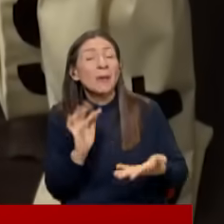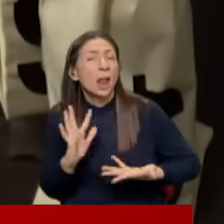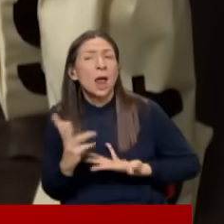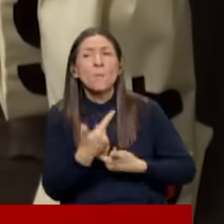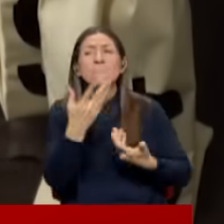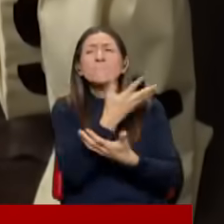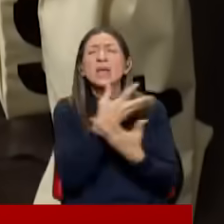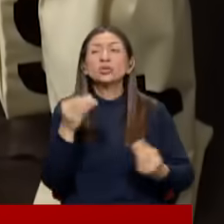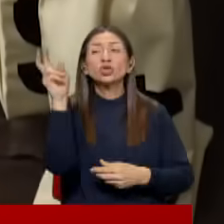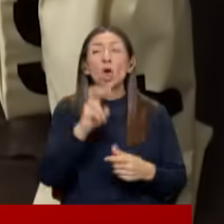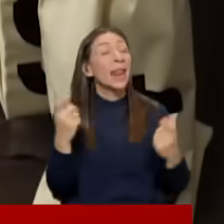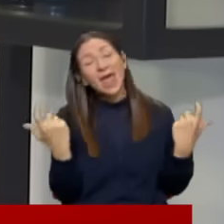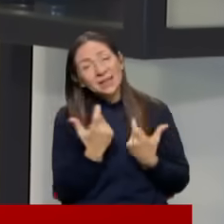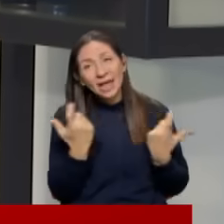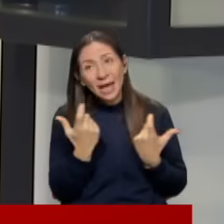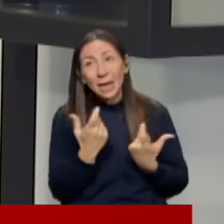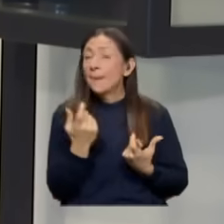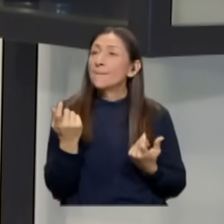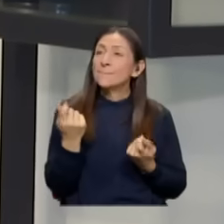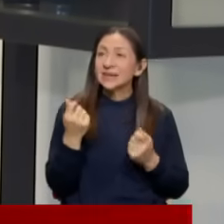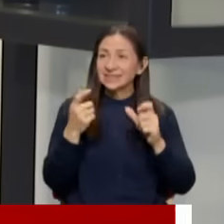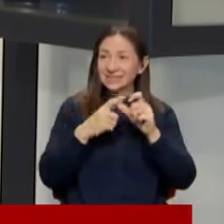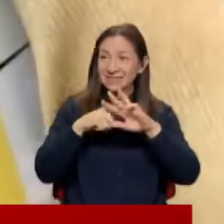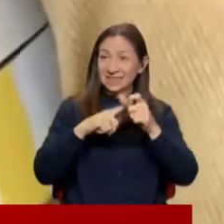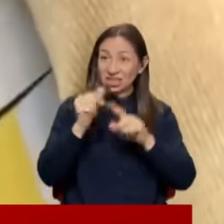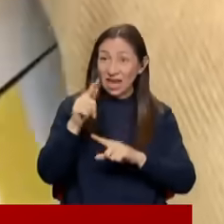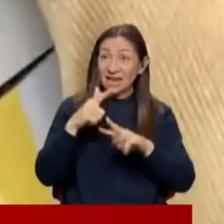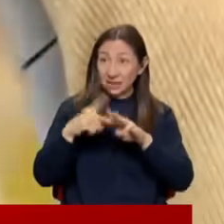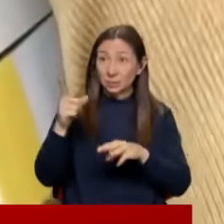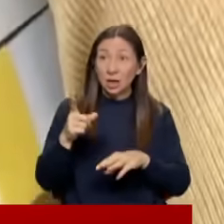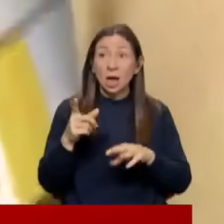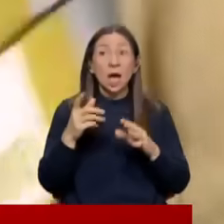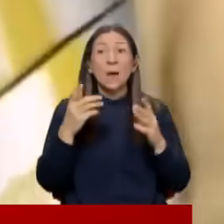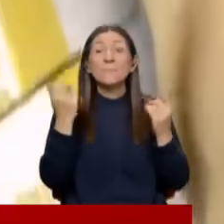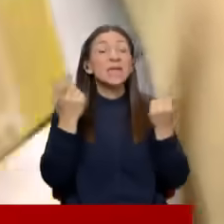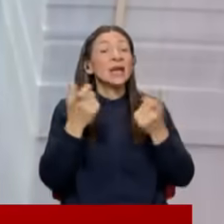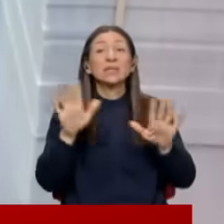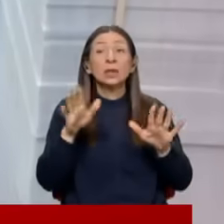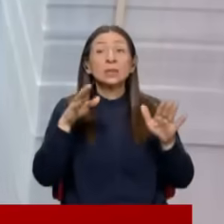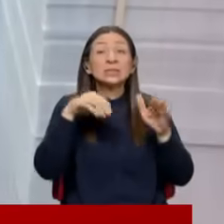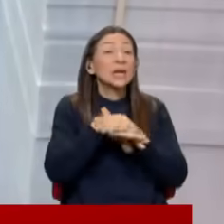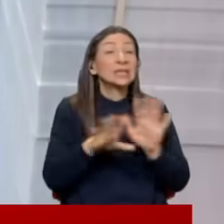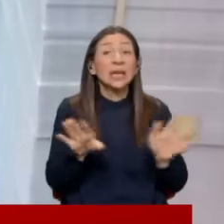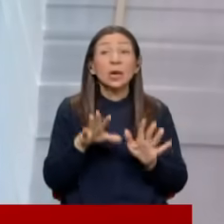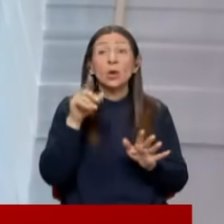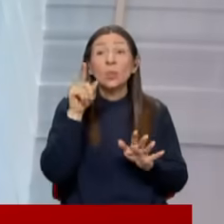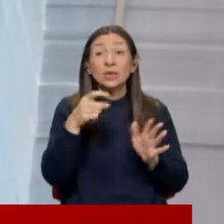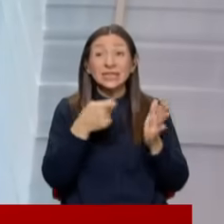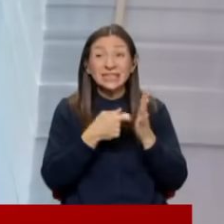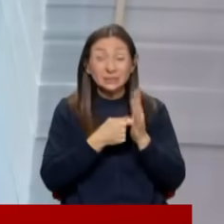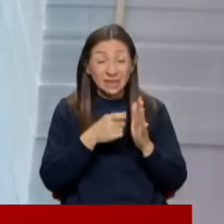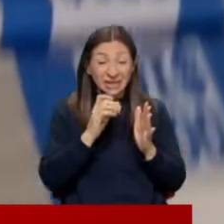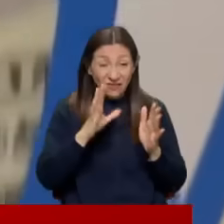topladığı milyonlarca dolar nerede? Paralar Seçil Erzan'da mı? Açık bir yerlerde değil, gömülü değil. Bu ismi